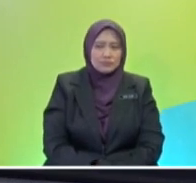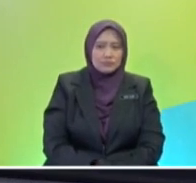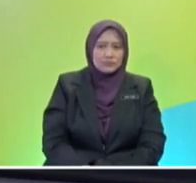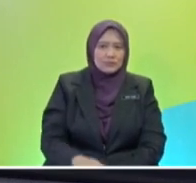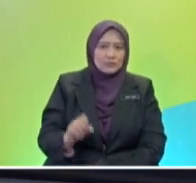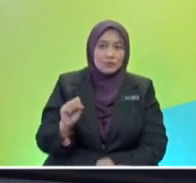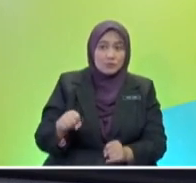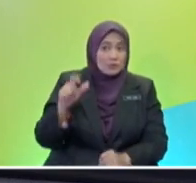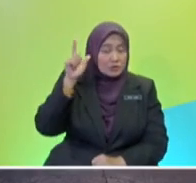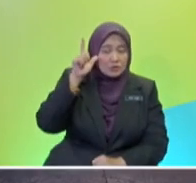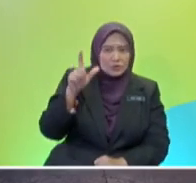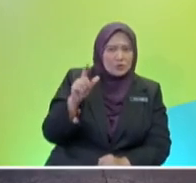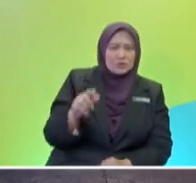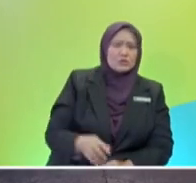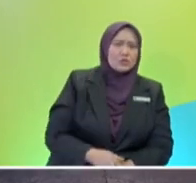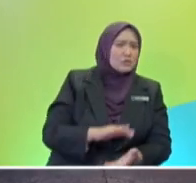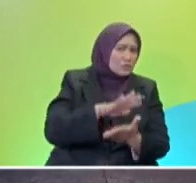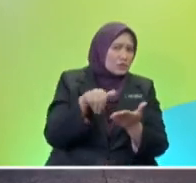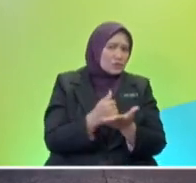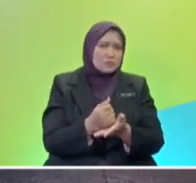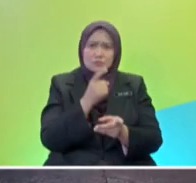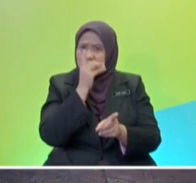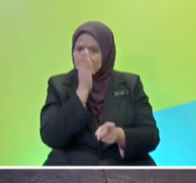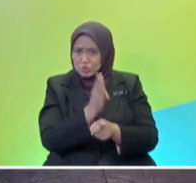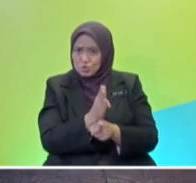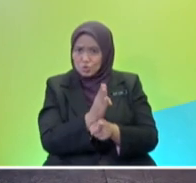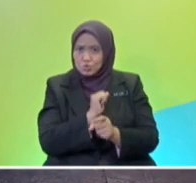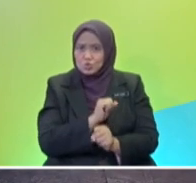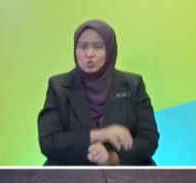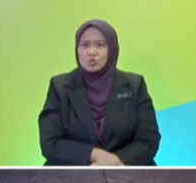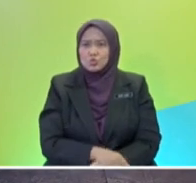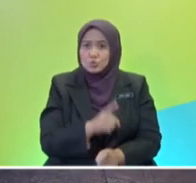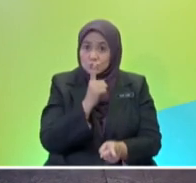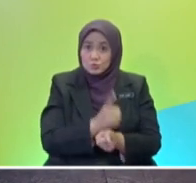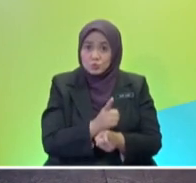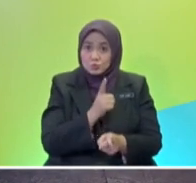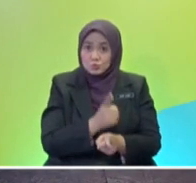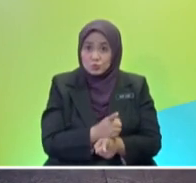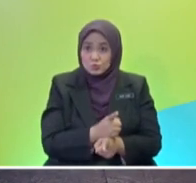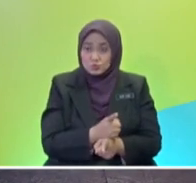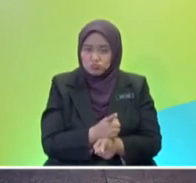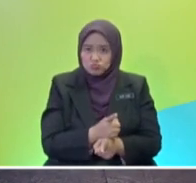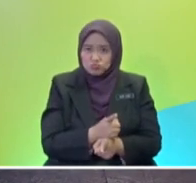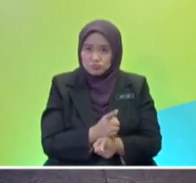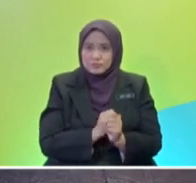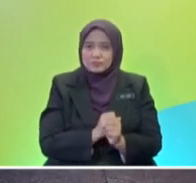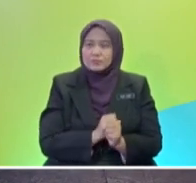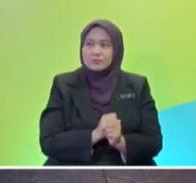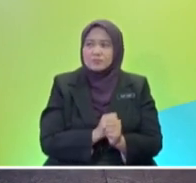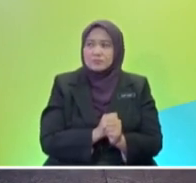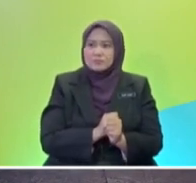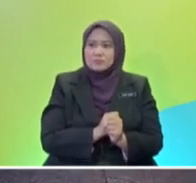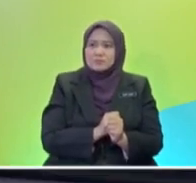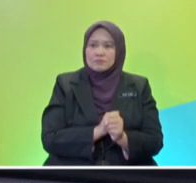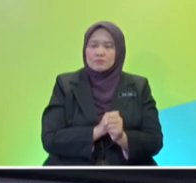yang sedang menuntun ini merasakan jawaban Kakak Nisa pada hari ini betul Kita tengok Oke 1